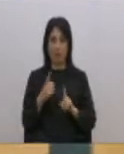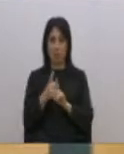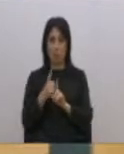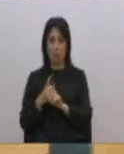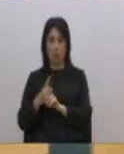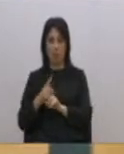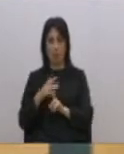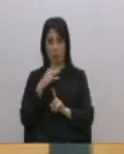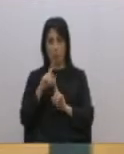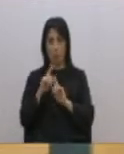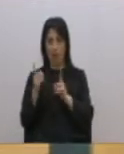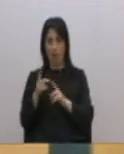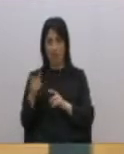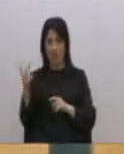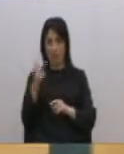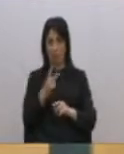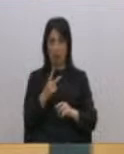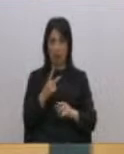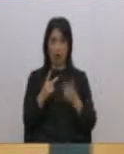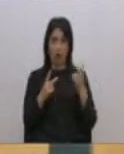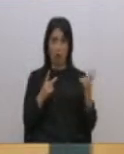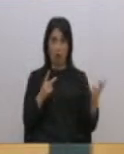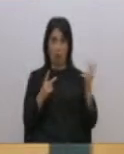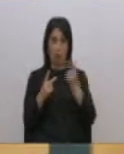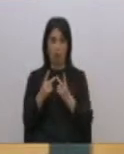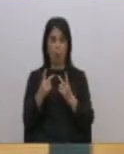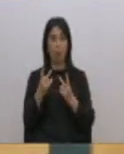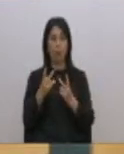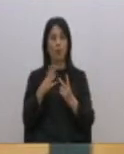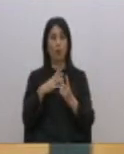მოადგილები უმრავლესობიდან ორი, ორი უნდა ყავდეს